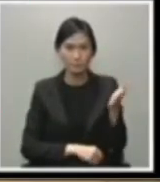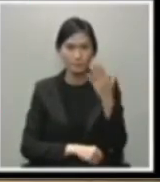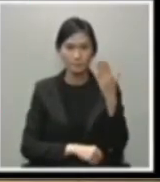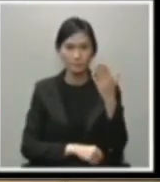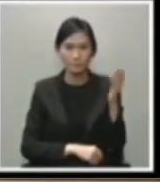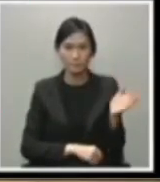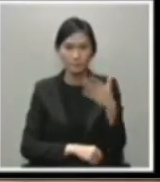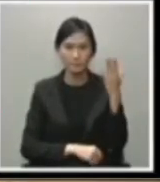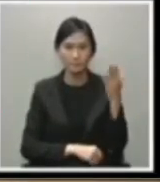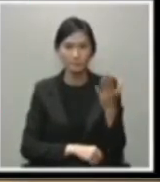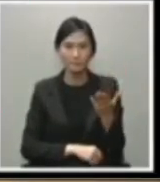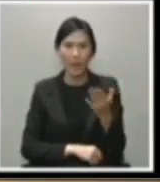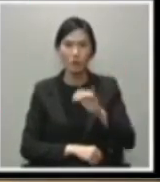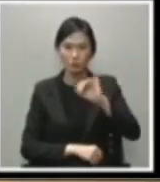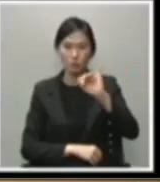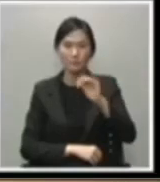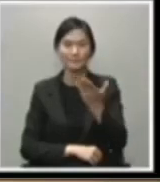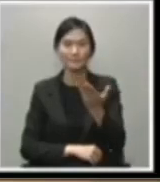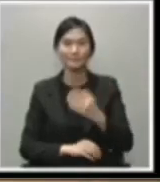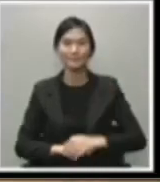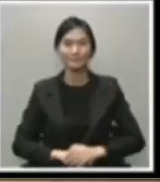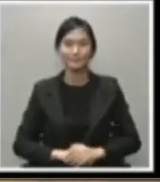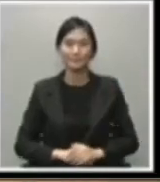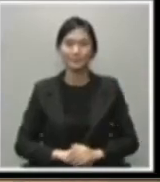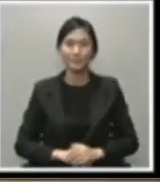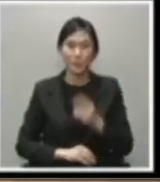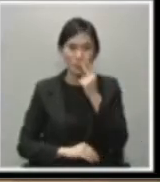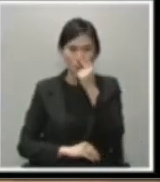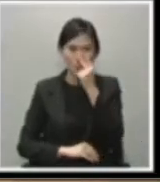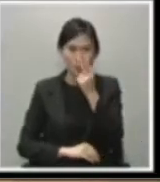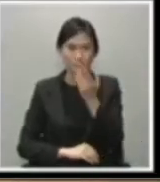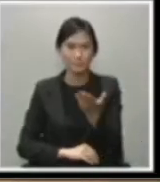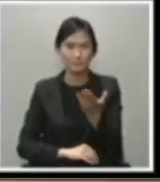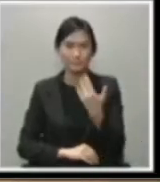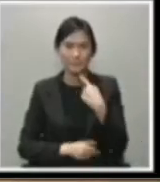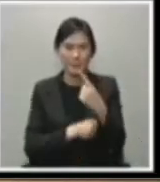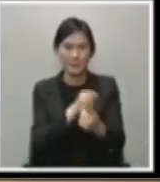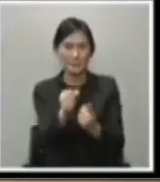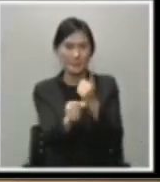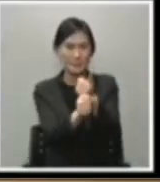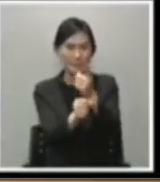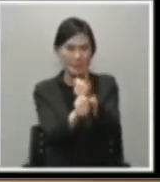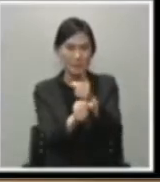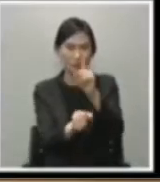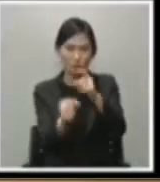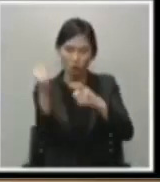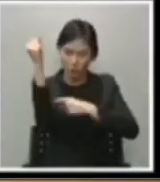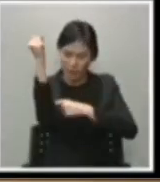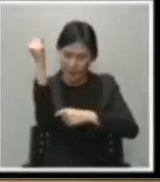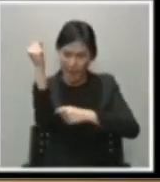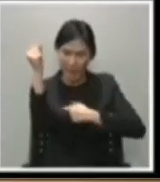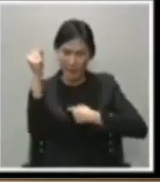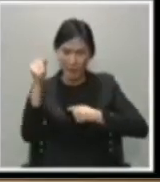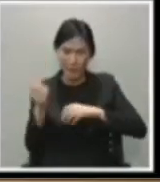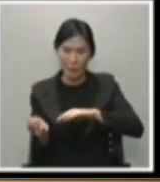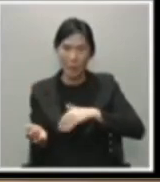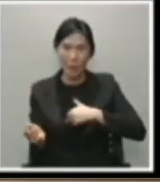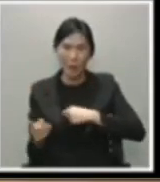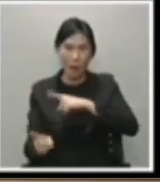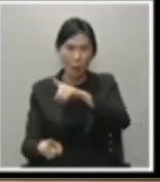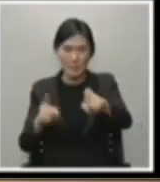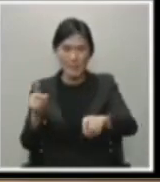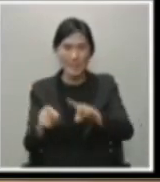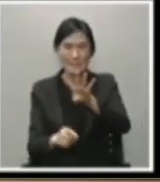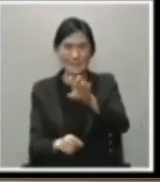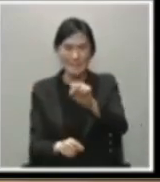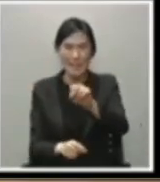เมื่อเราปลูกยางใหม่ถูกต้องครับท่านประธานครับดูครับ1ปีเราจะต้องตัดสวนยางทิ้ง 400,000 ไร่1